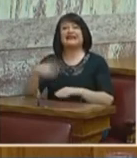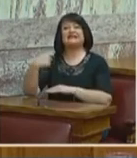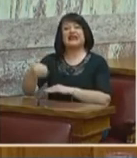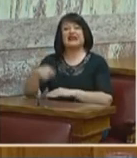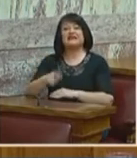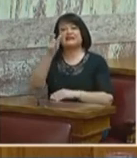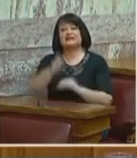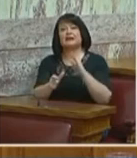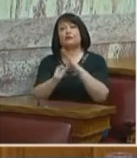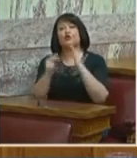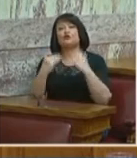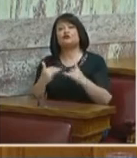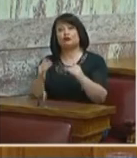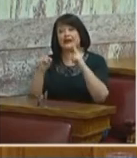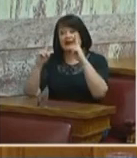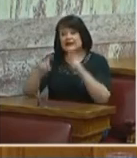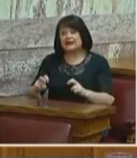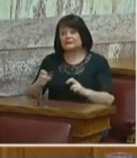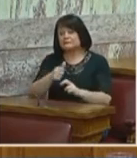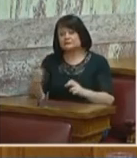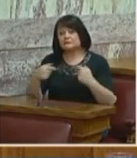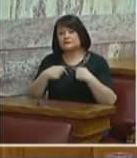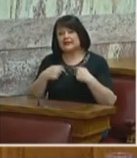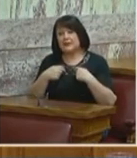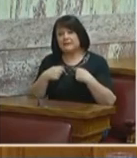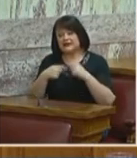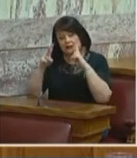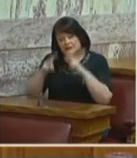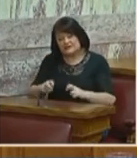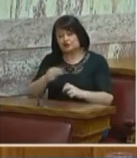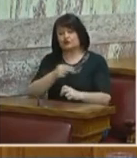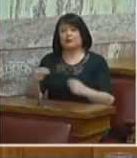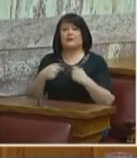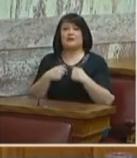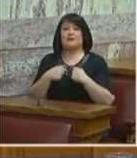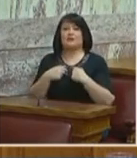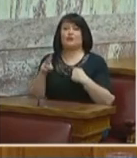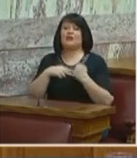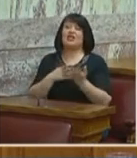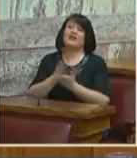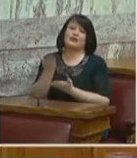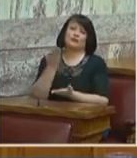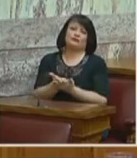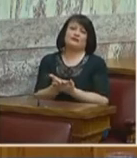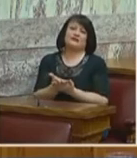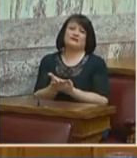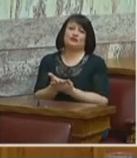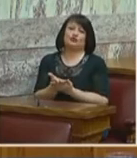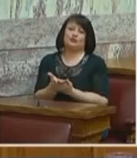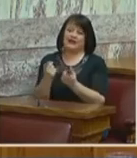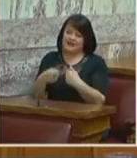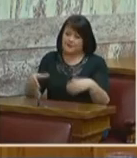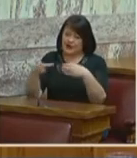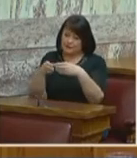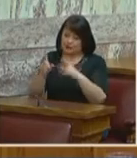να εξεταστεί η περίπτωσή μου αποκλειστικά και ως μεμονωμένη. Θεωρώ δίκαιο και ξεκάθαρο το αίτημά μου. Θεωρώ